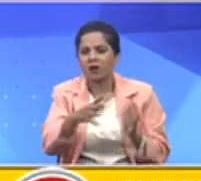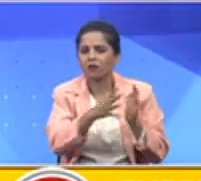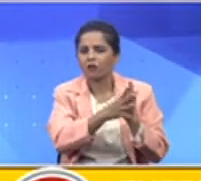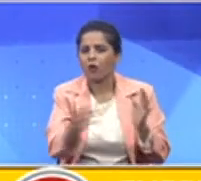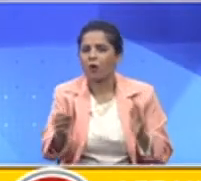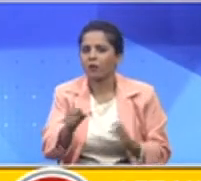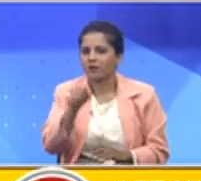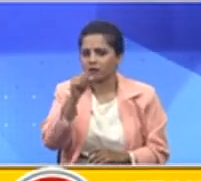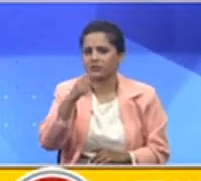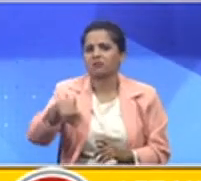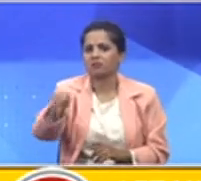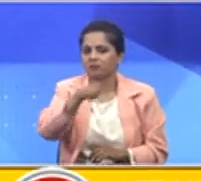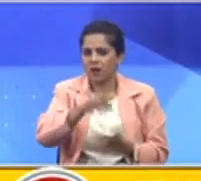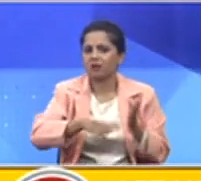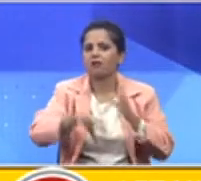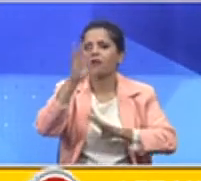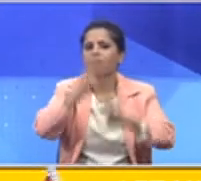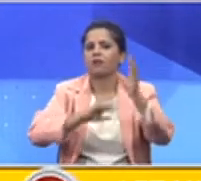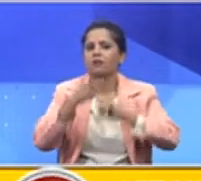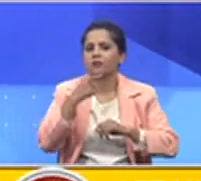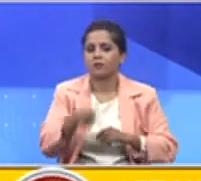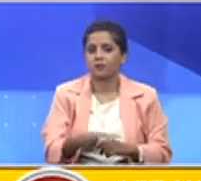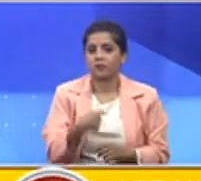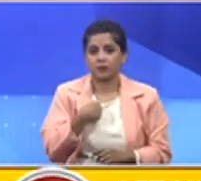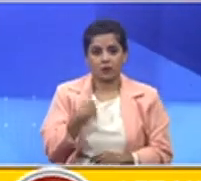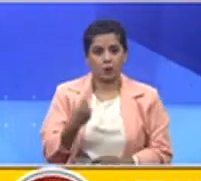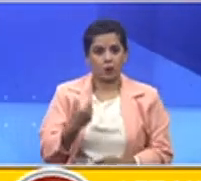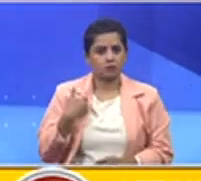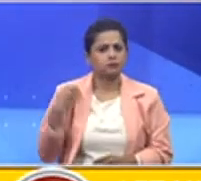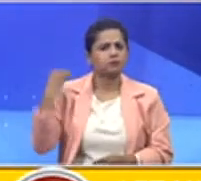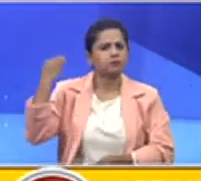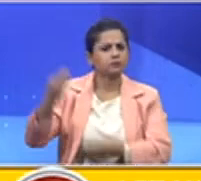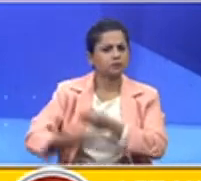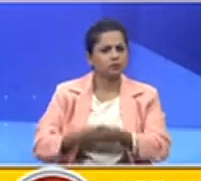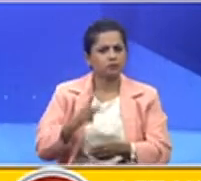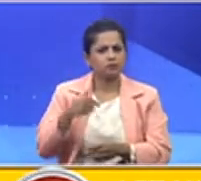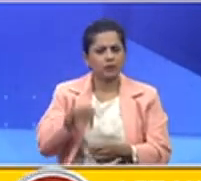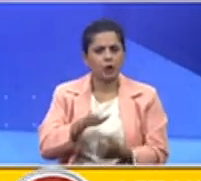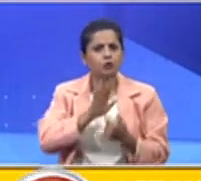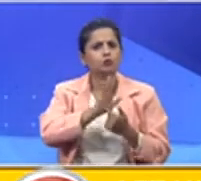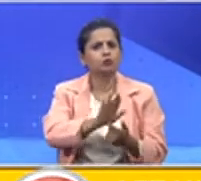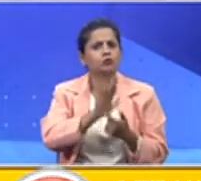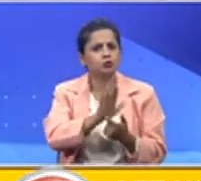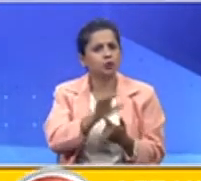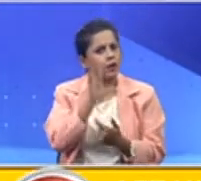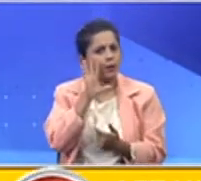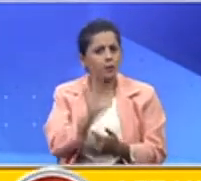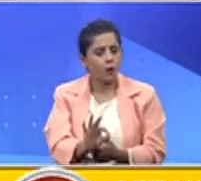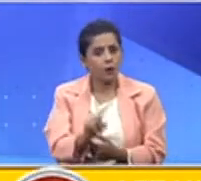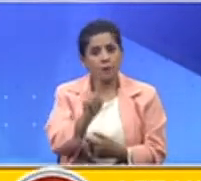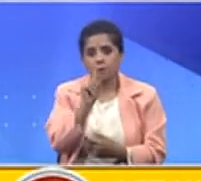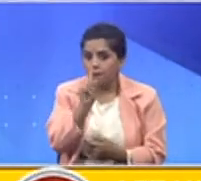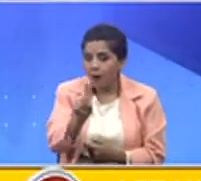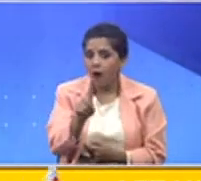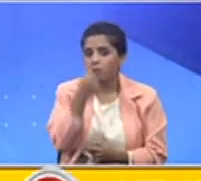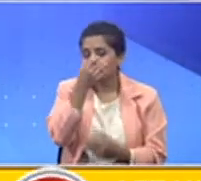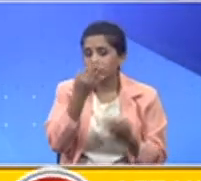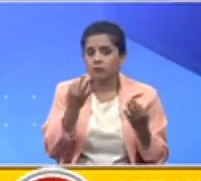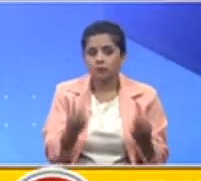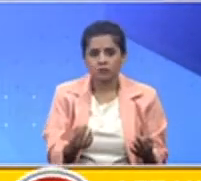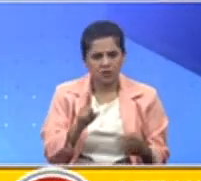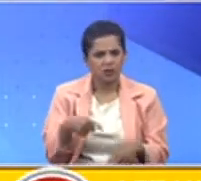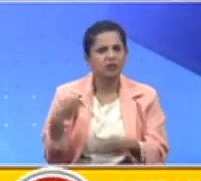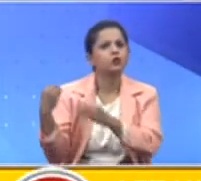हम न केवल अपनी विरासत को अंगीकार करें बलकि उसे